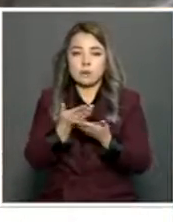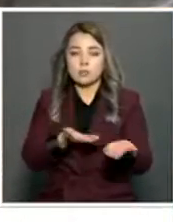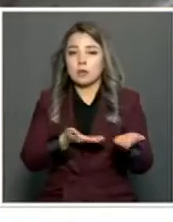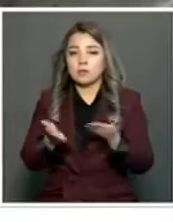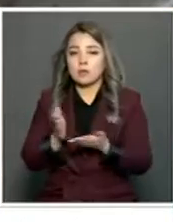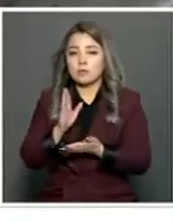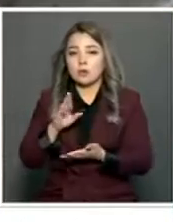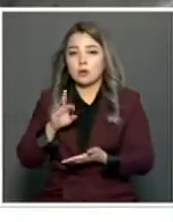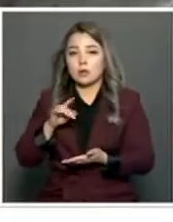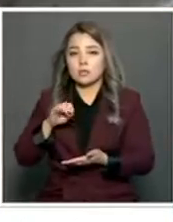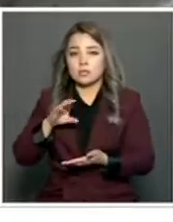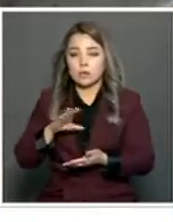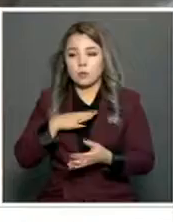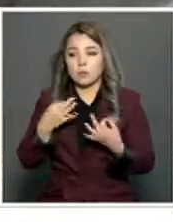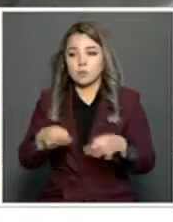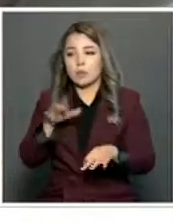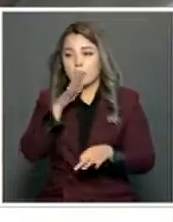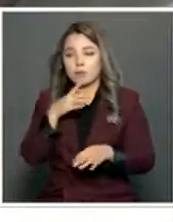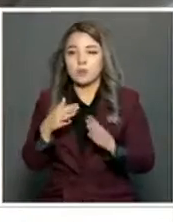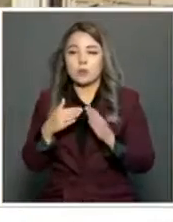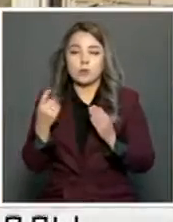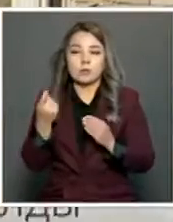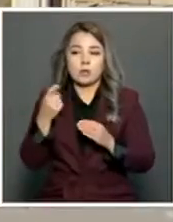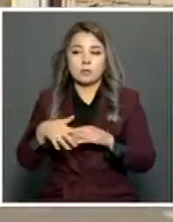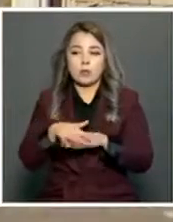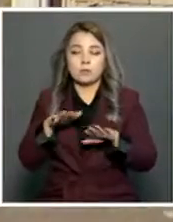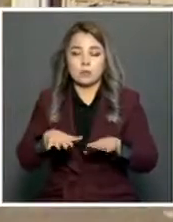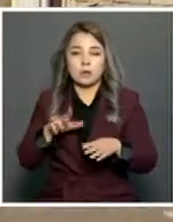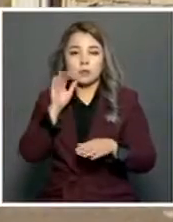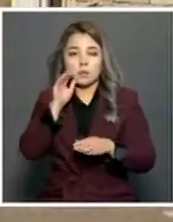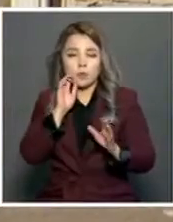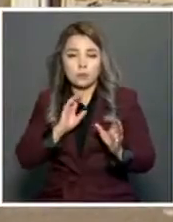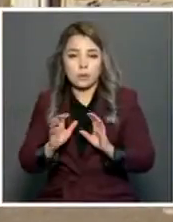шақырды. Ал Виталий Каринский бос уақытын үй жануарларына қамқорлық көрсетумен өткізеді.